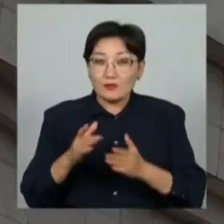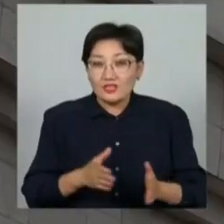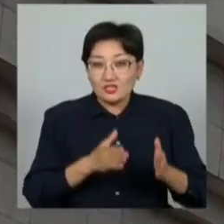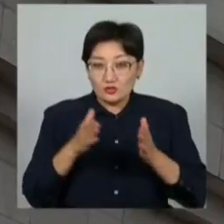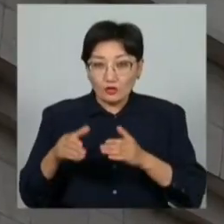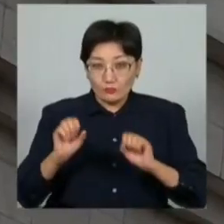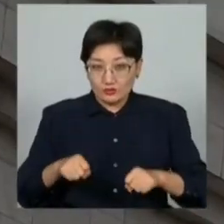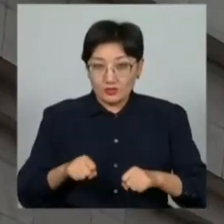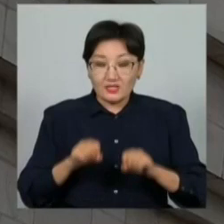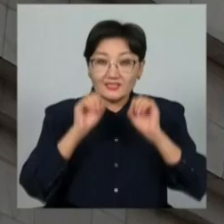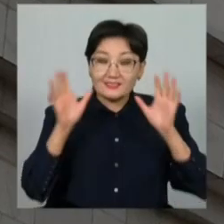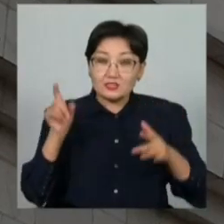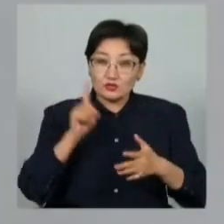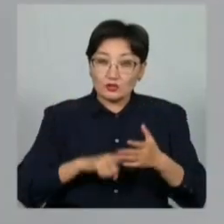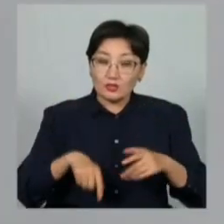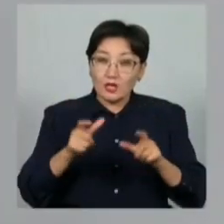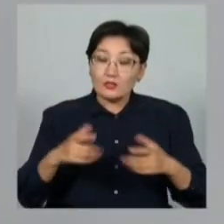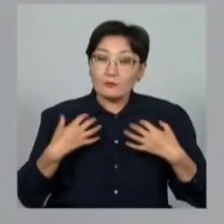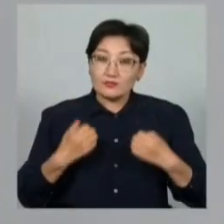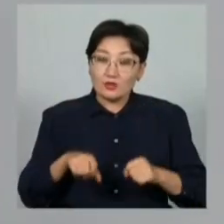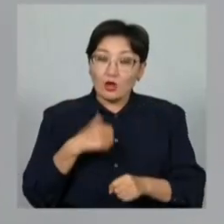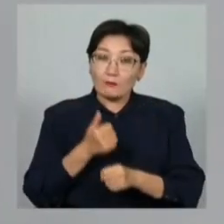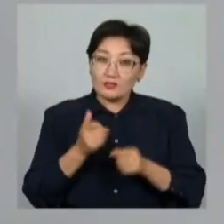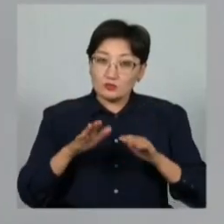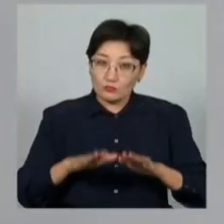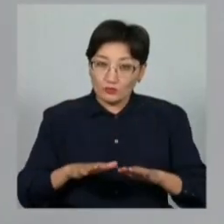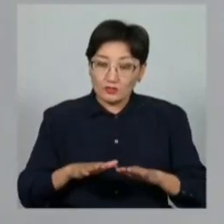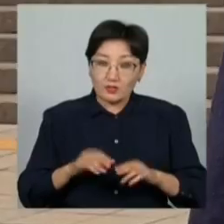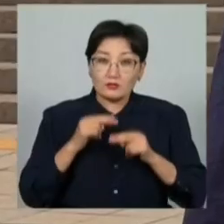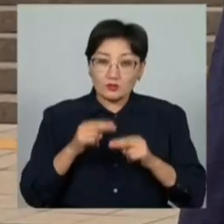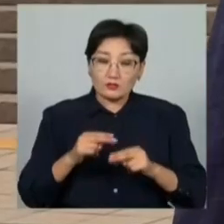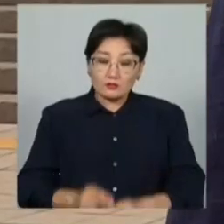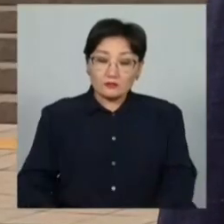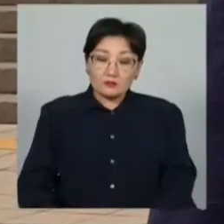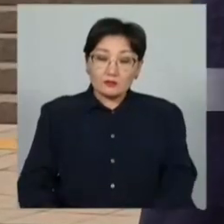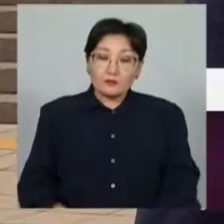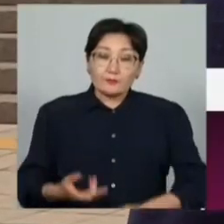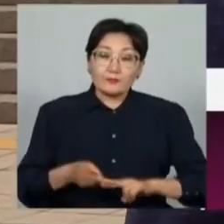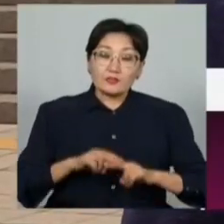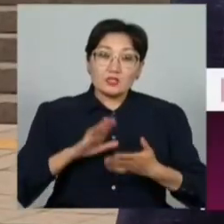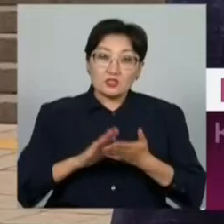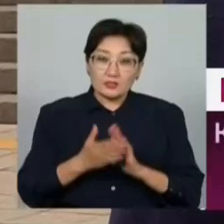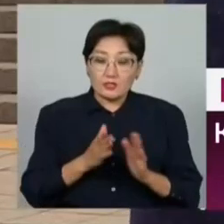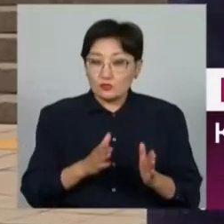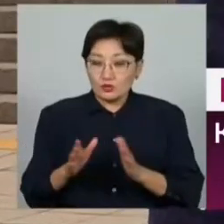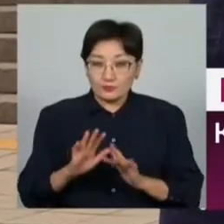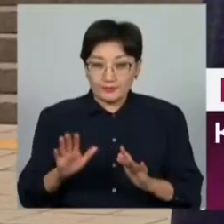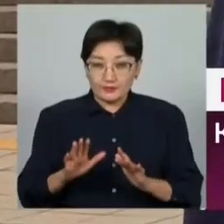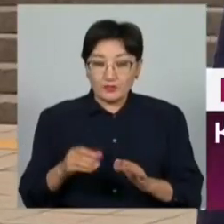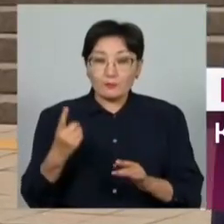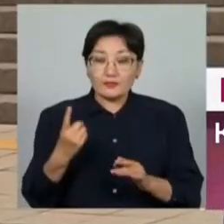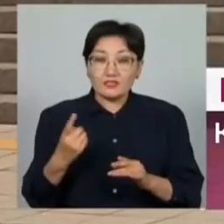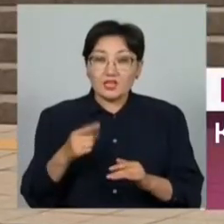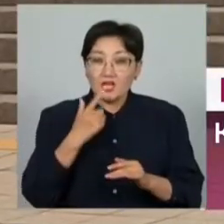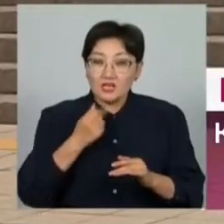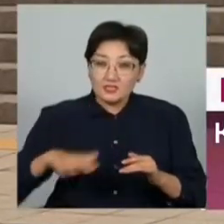ағаттық жоқ. Себебі ислам діні адам денсаулығын басты орынға қоятынын айтады. Мына жағдай тұрақты емес. Мысалы, бір қазір